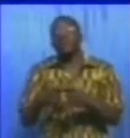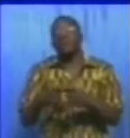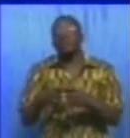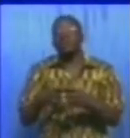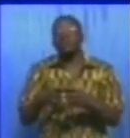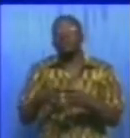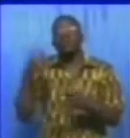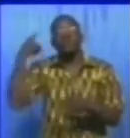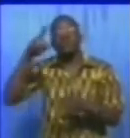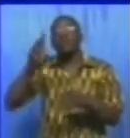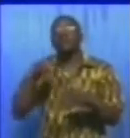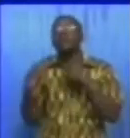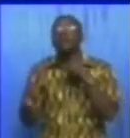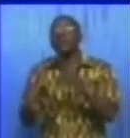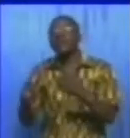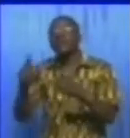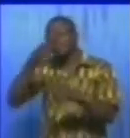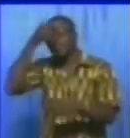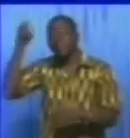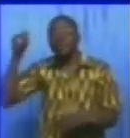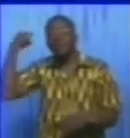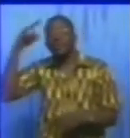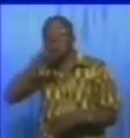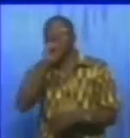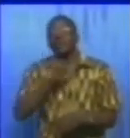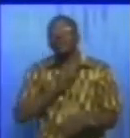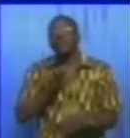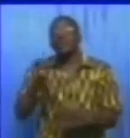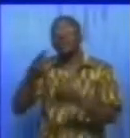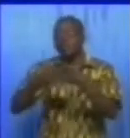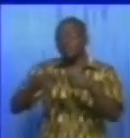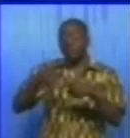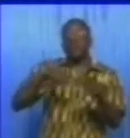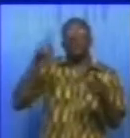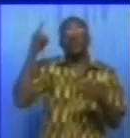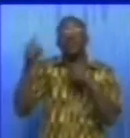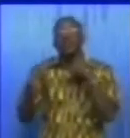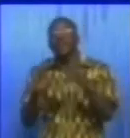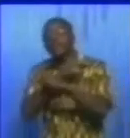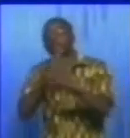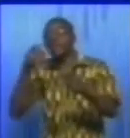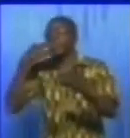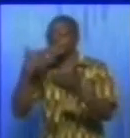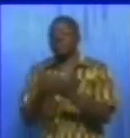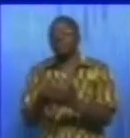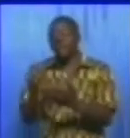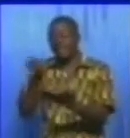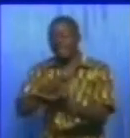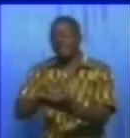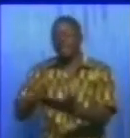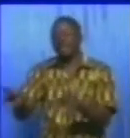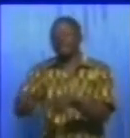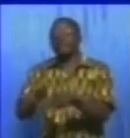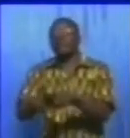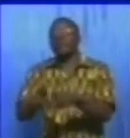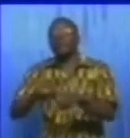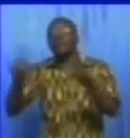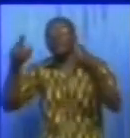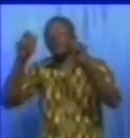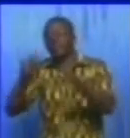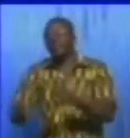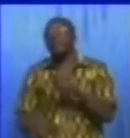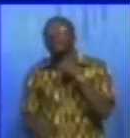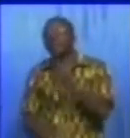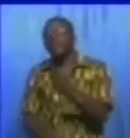trait. U, je m'arrête parce que j'ai un danger. Je recule, je tombe sur on. Il a très bien pu l'écrire comme ça. Mais il peut dire les 3 vers